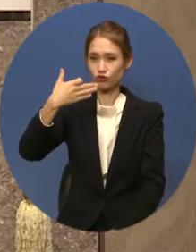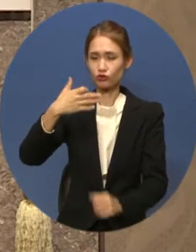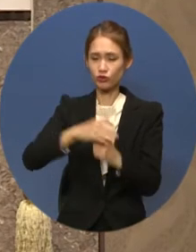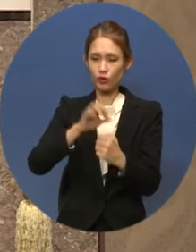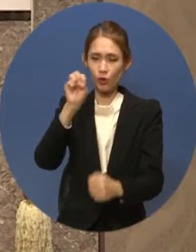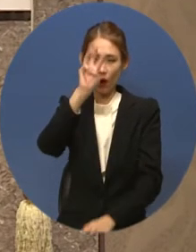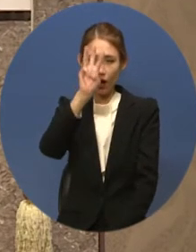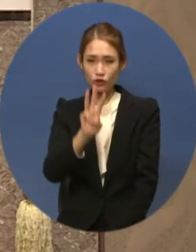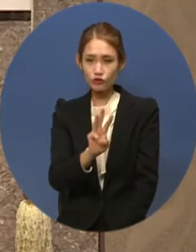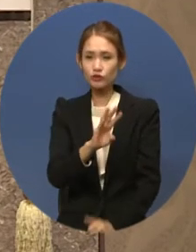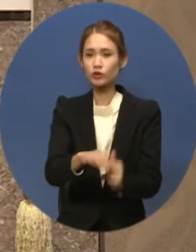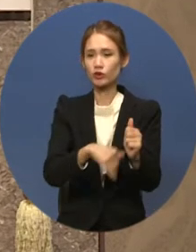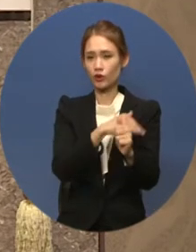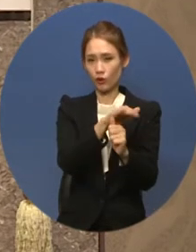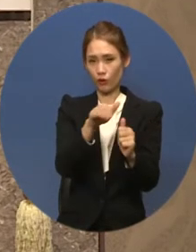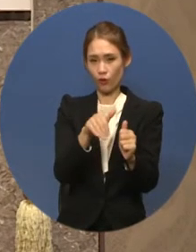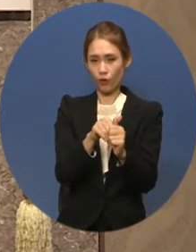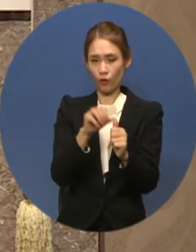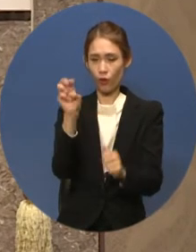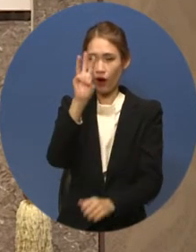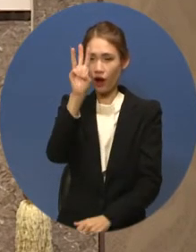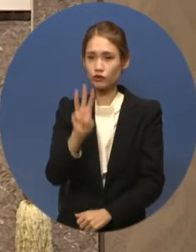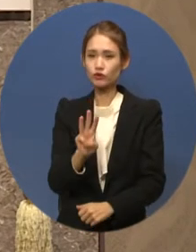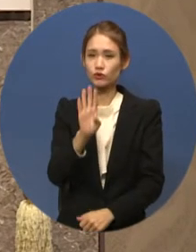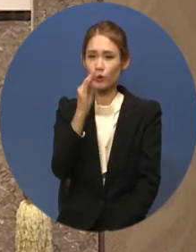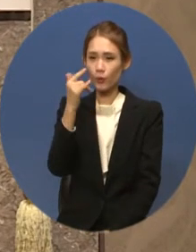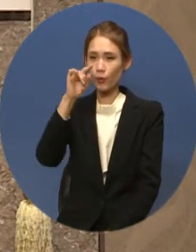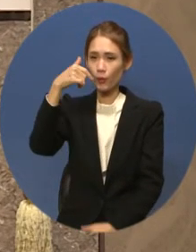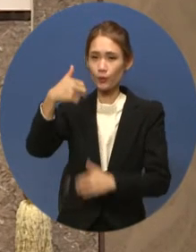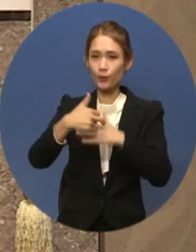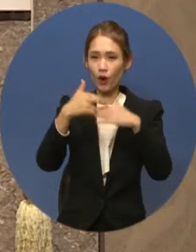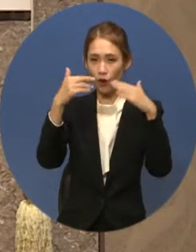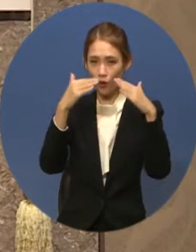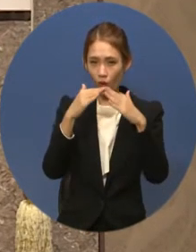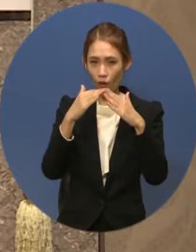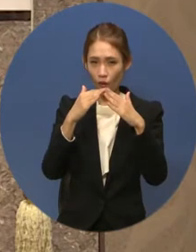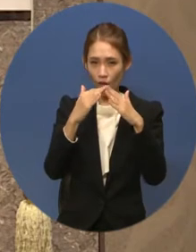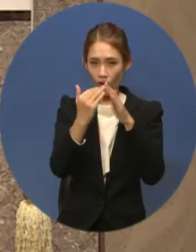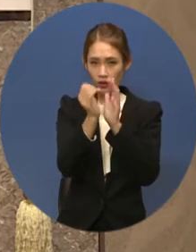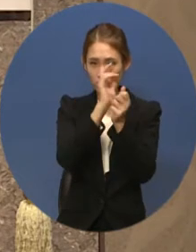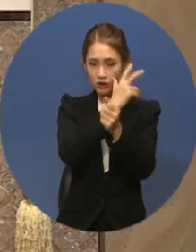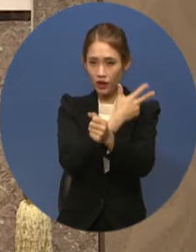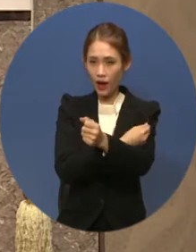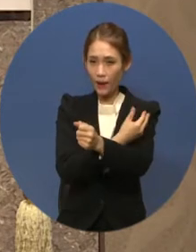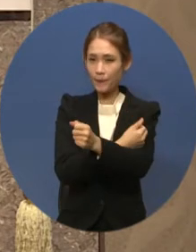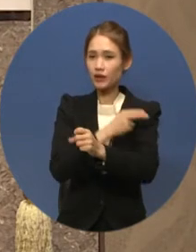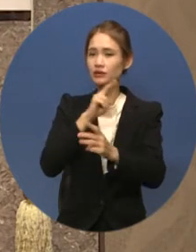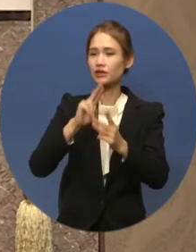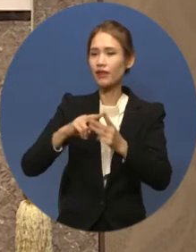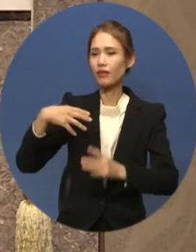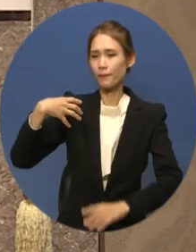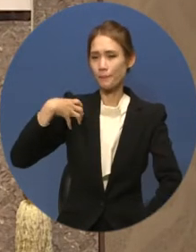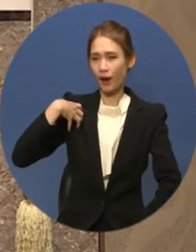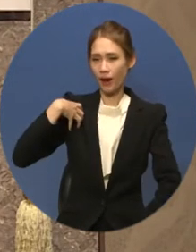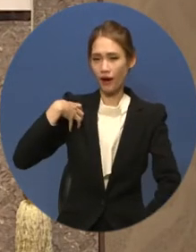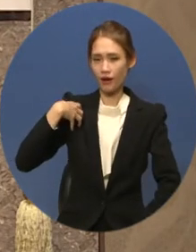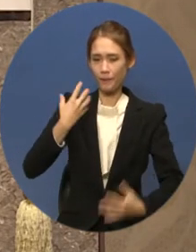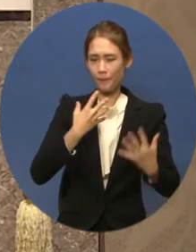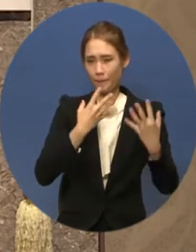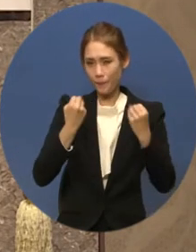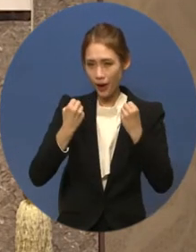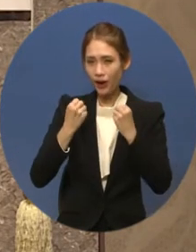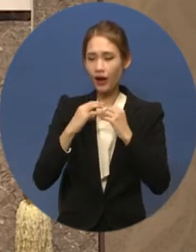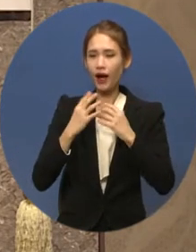같은 경우에는 저희 이제 광주 보훈병원 2 예방접종 센 타 효과를 맡고 있기 때문에 많은 시민들의 안전을 위해서